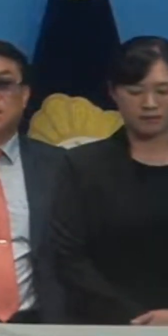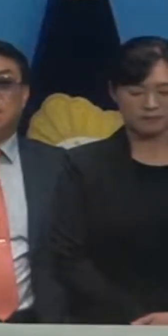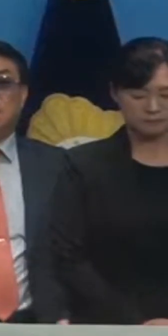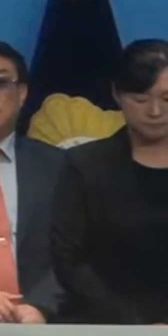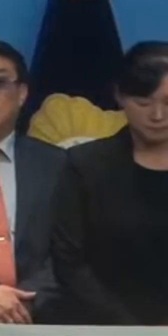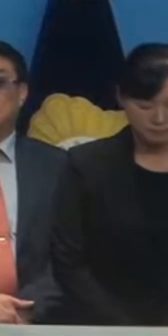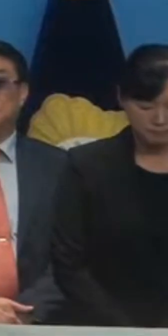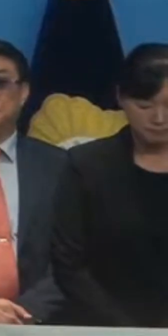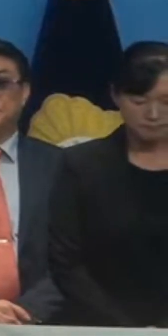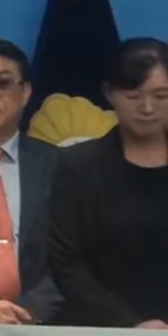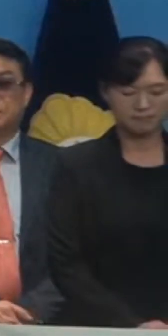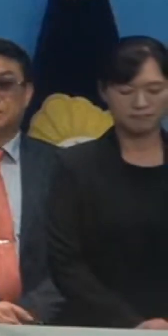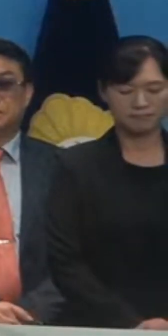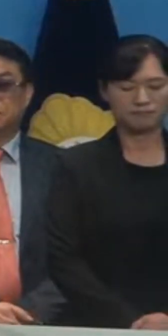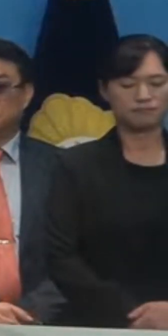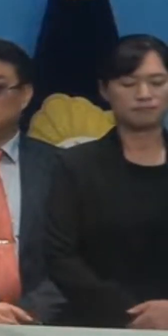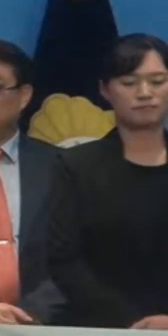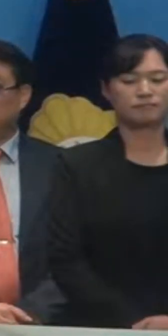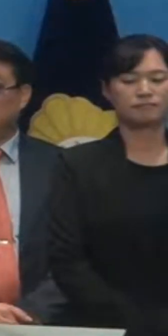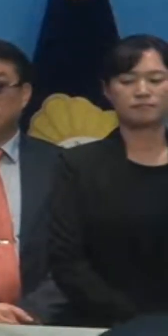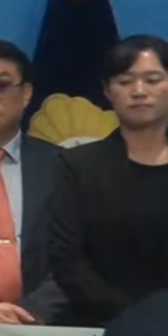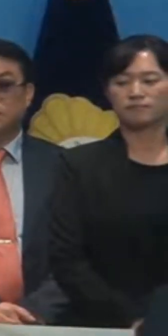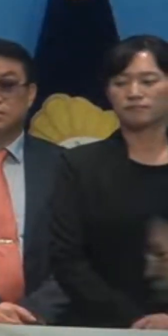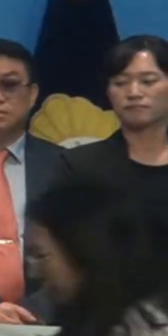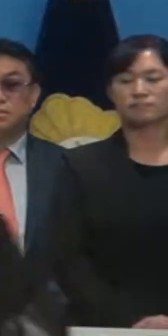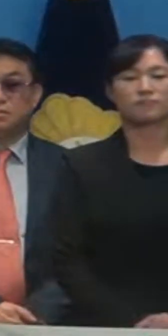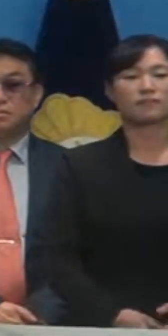있습니다. 예.